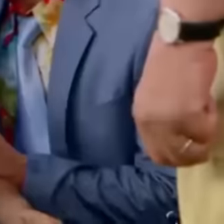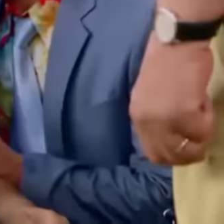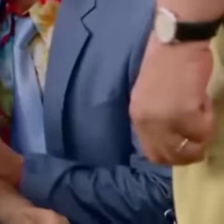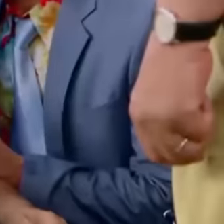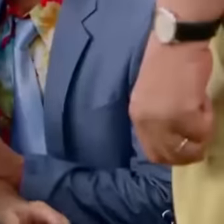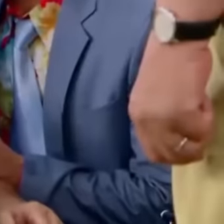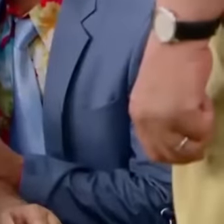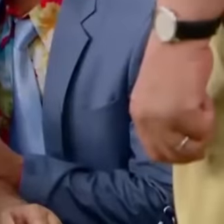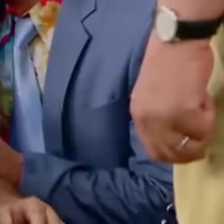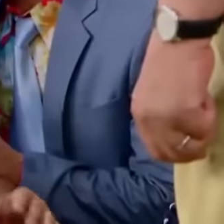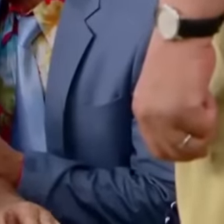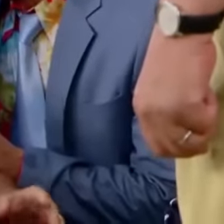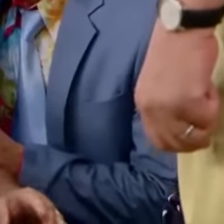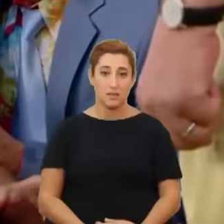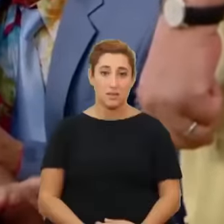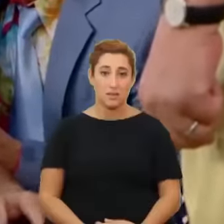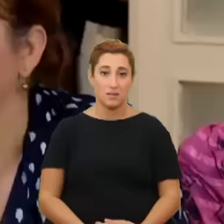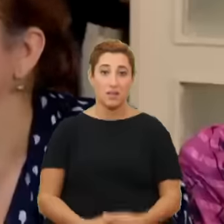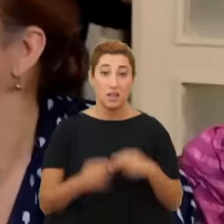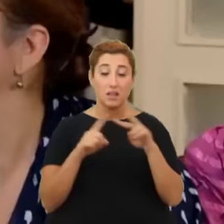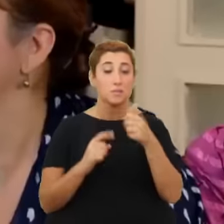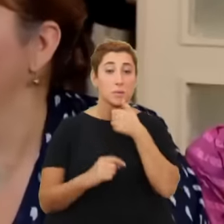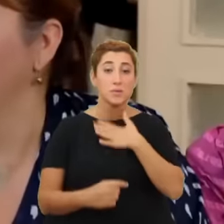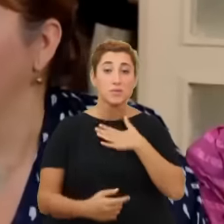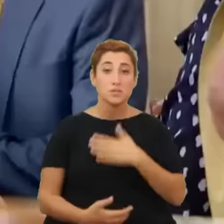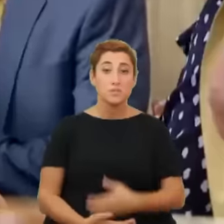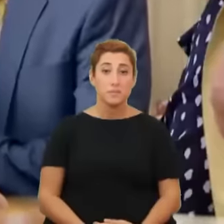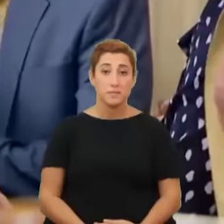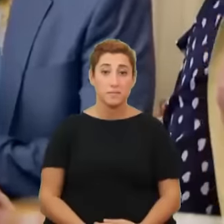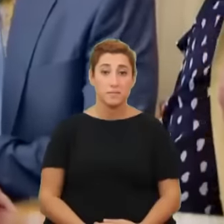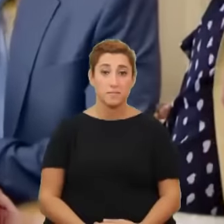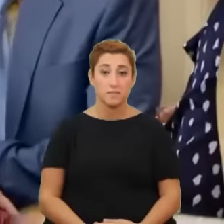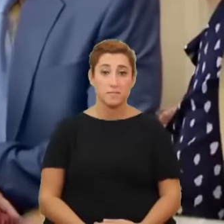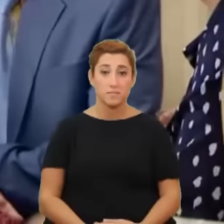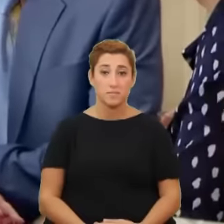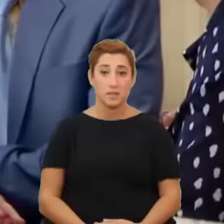diye gülümseyerek Fehmi'ye bakıyor. Nazlı. Babacığım.